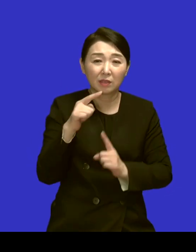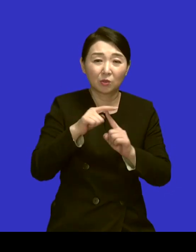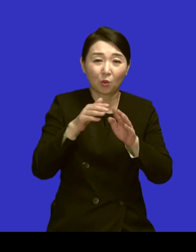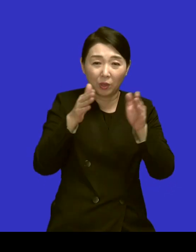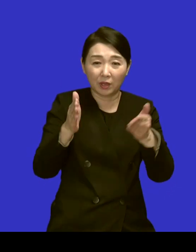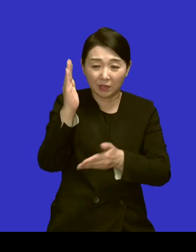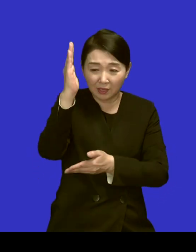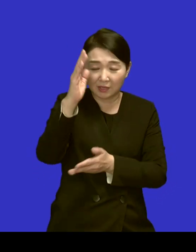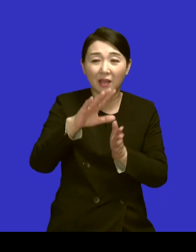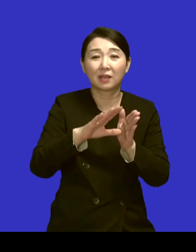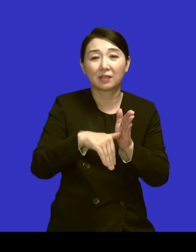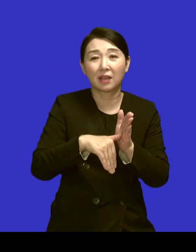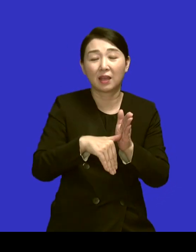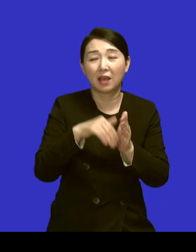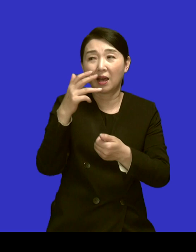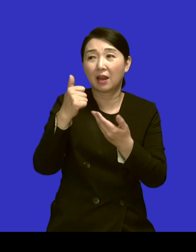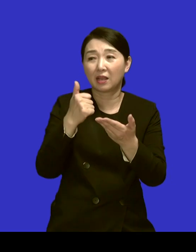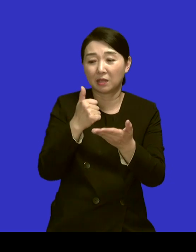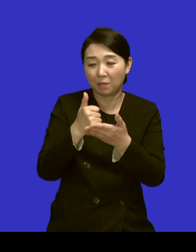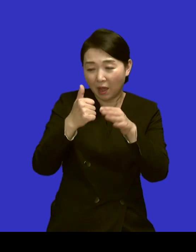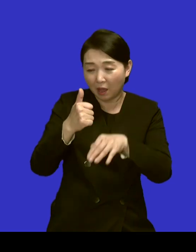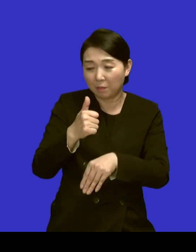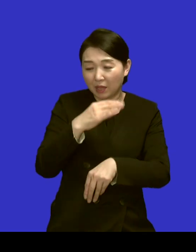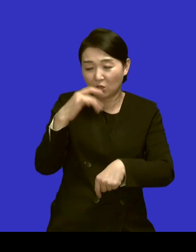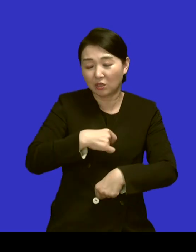하나님 앞에 정직하고 싶어서 싸웠던,